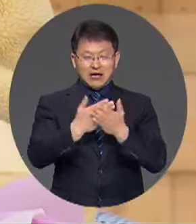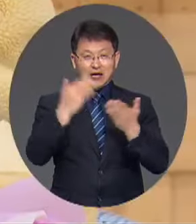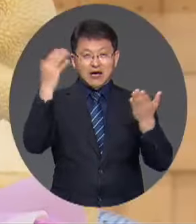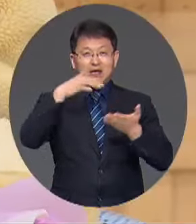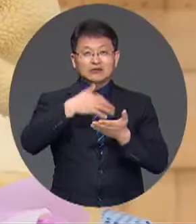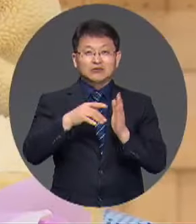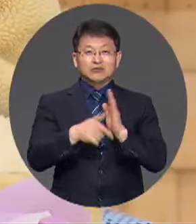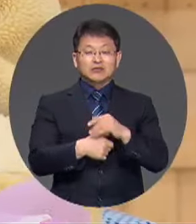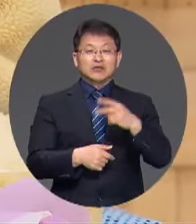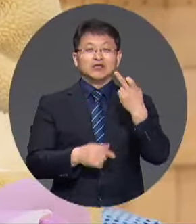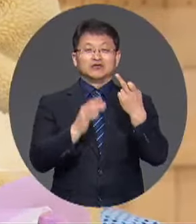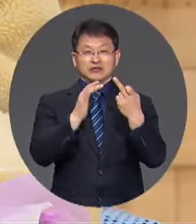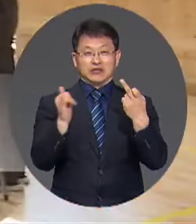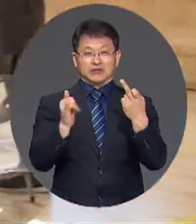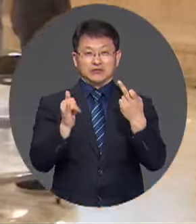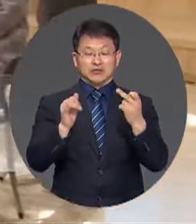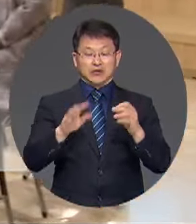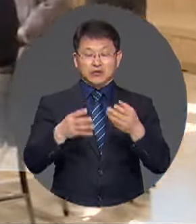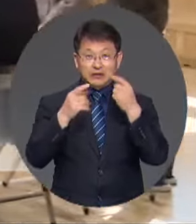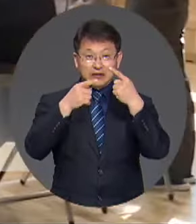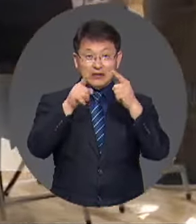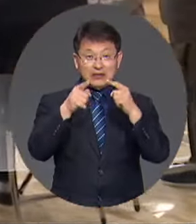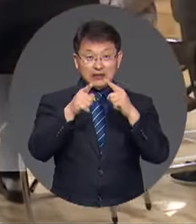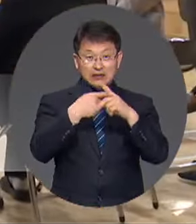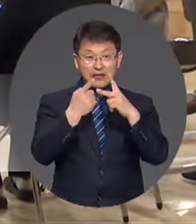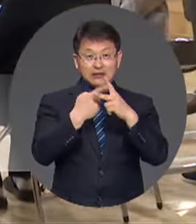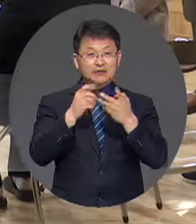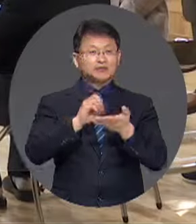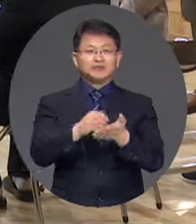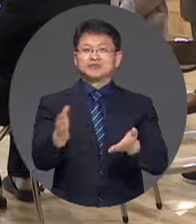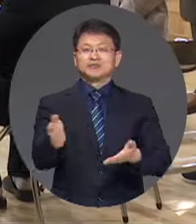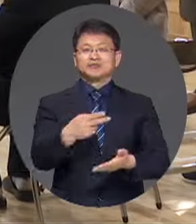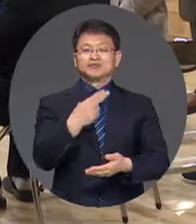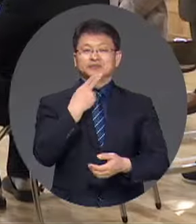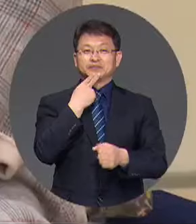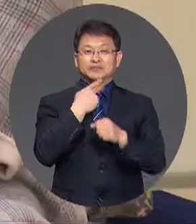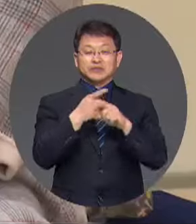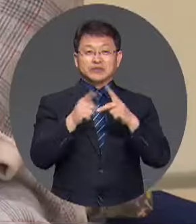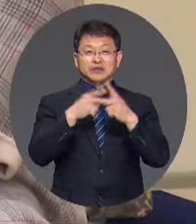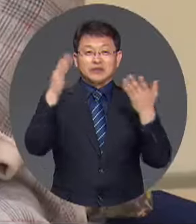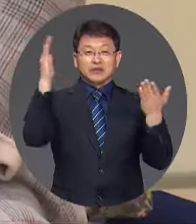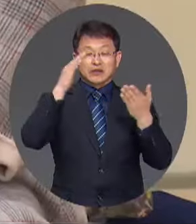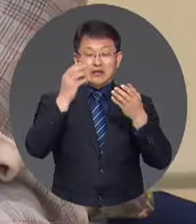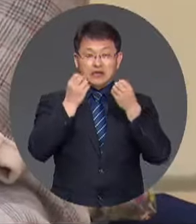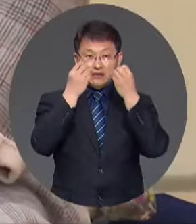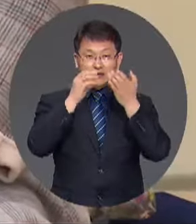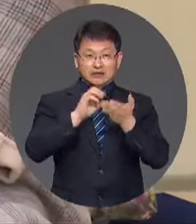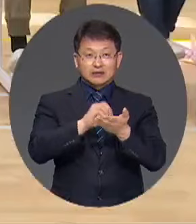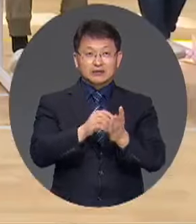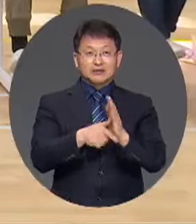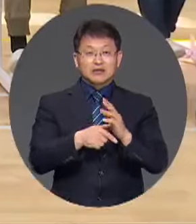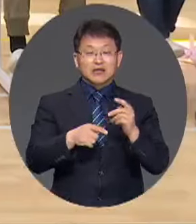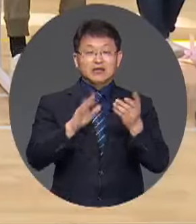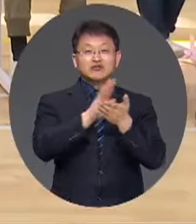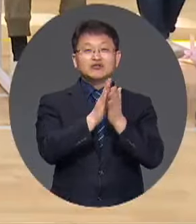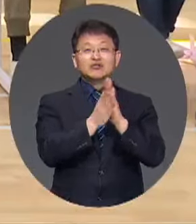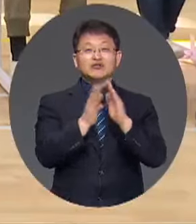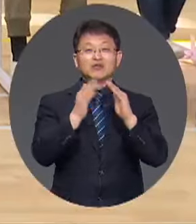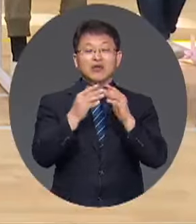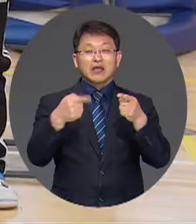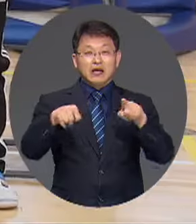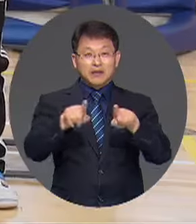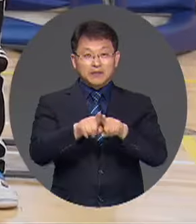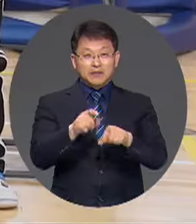이 학교에 올해 신입생은 단 한 명도 없습니다. 초등학생들은 입학식 대신 병설 유치원 입학생들과